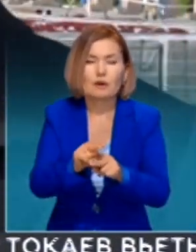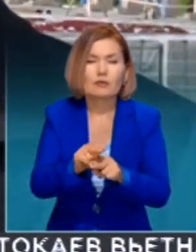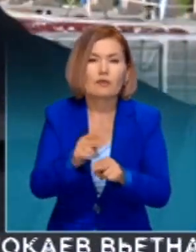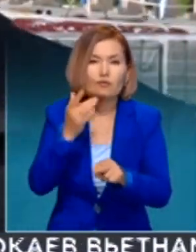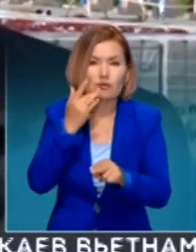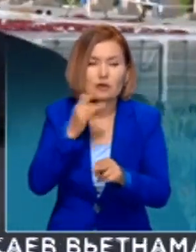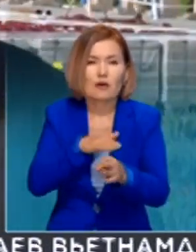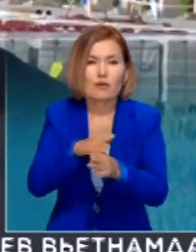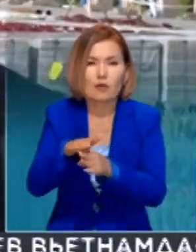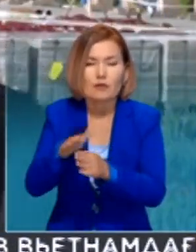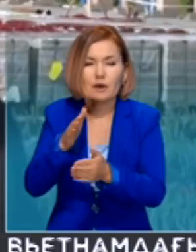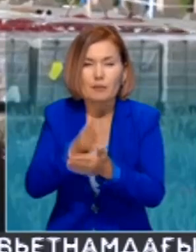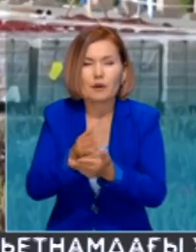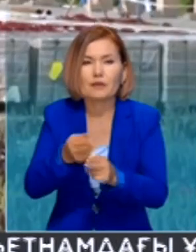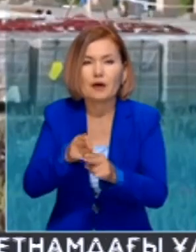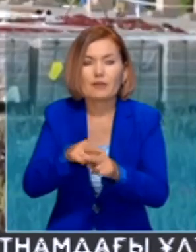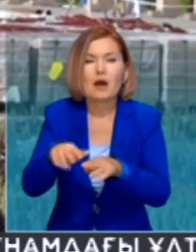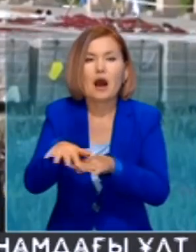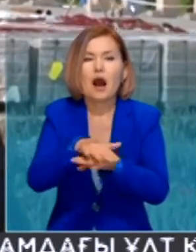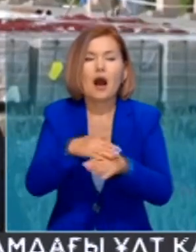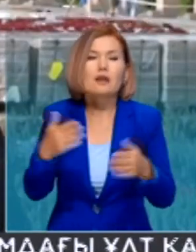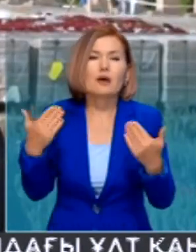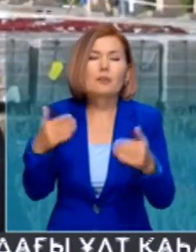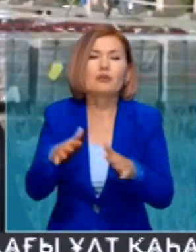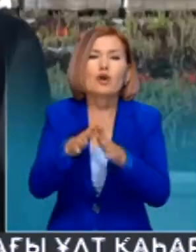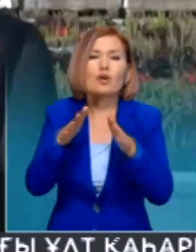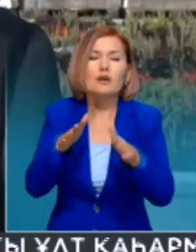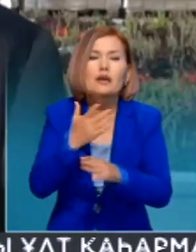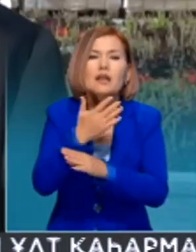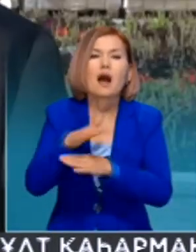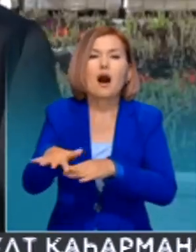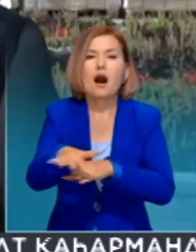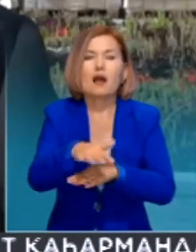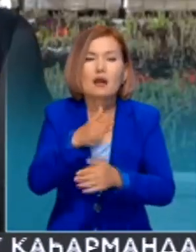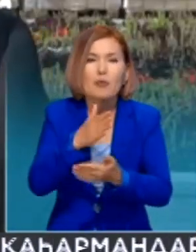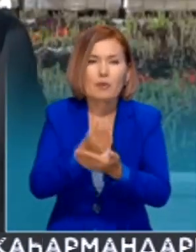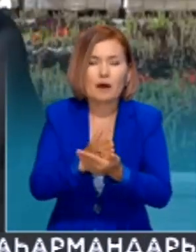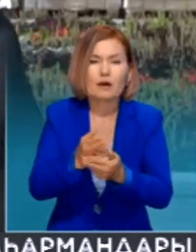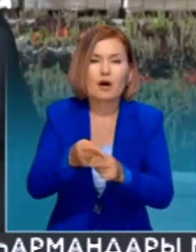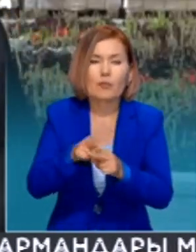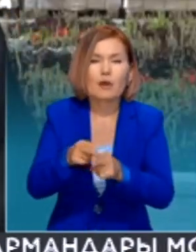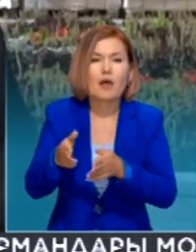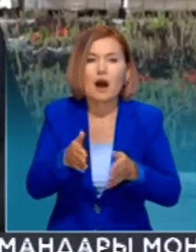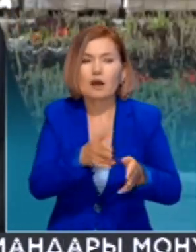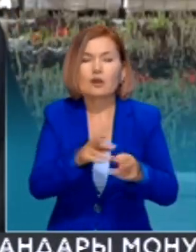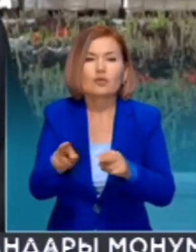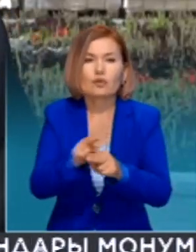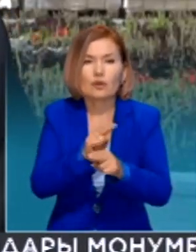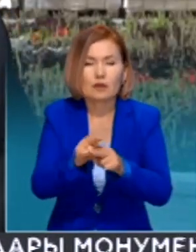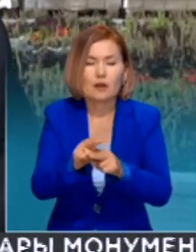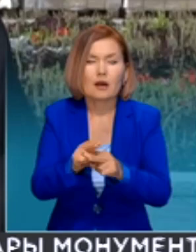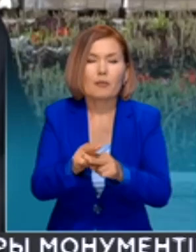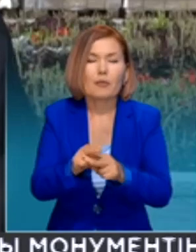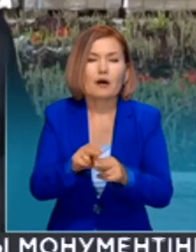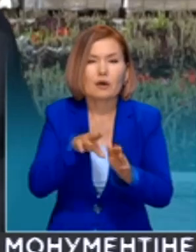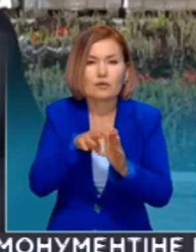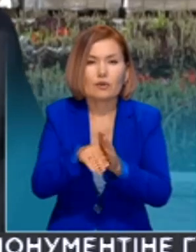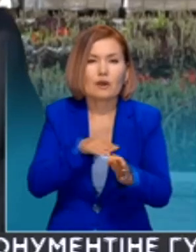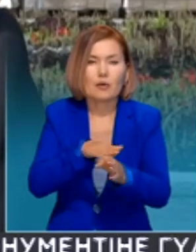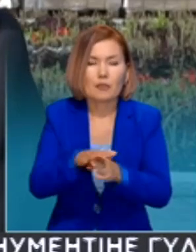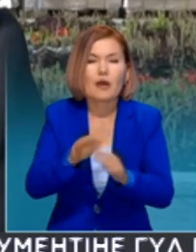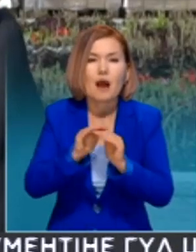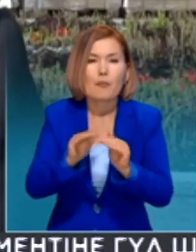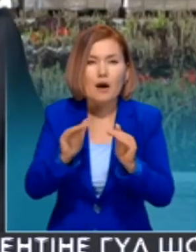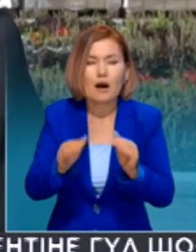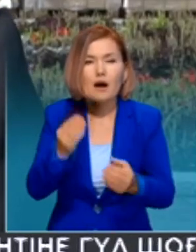көшесінде жаңағы халық демалатын үлкен аллея бар. Адамдар жүретін жолдар қалпына келтіріліп, сонымен қатар